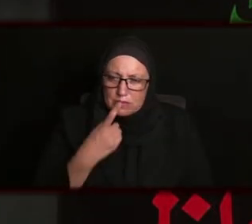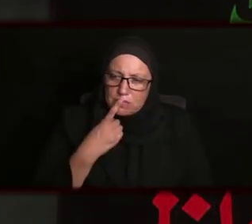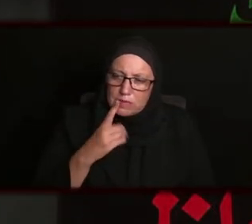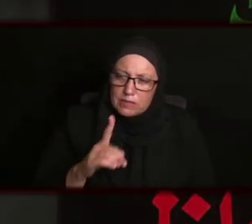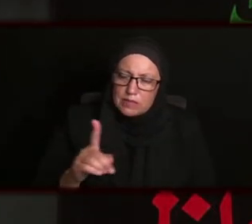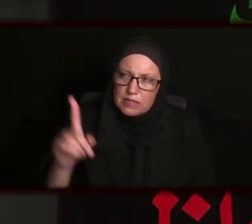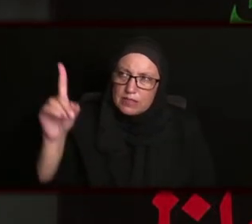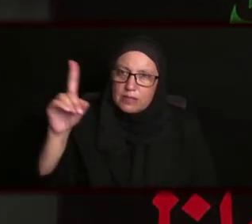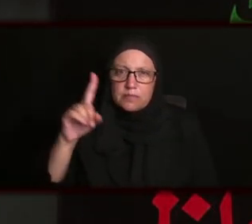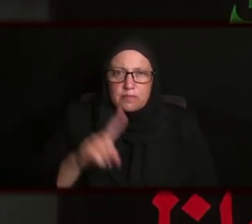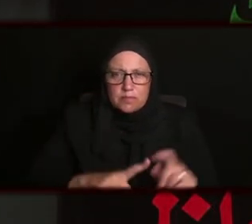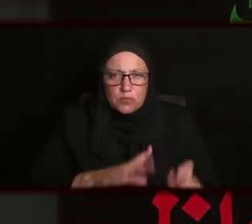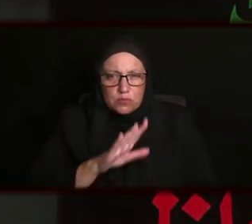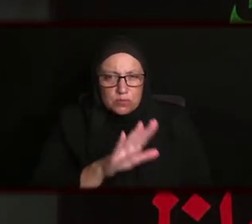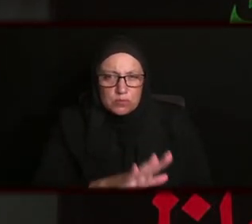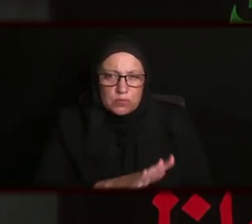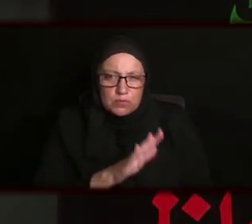الرحيم.